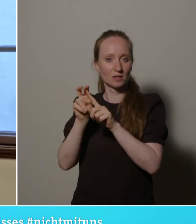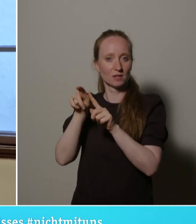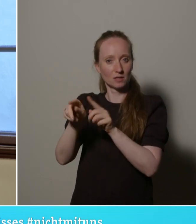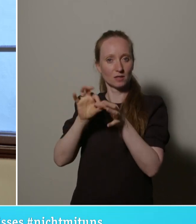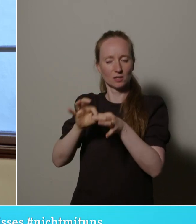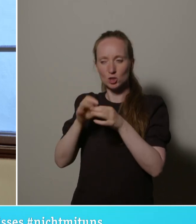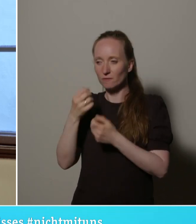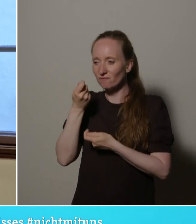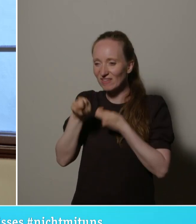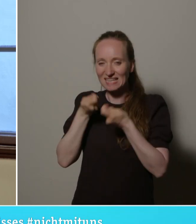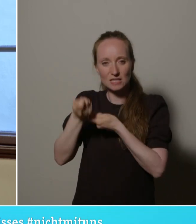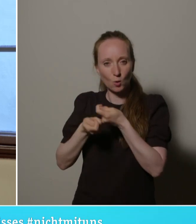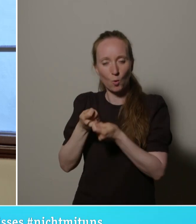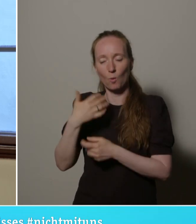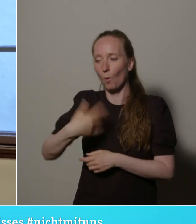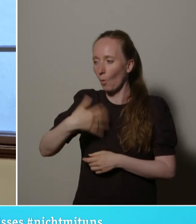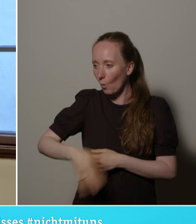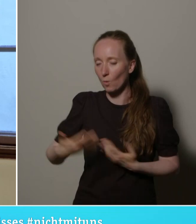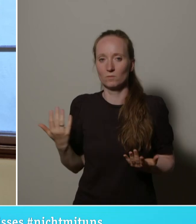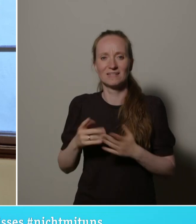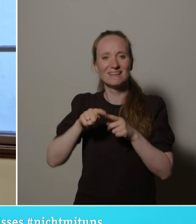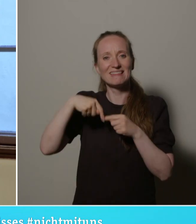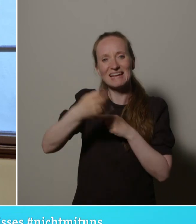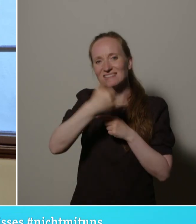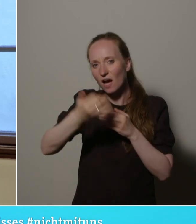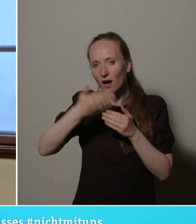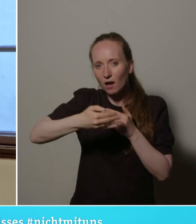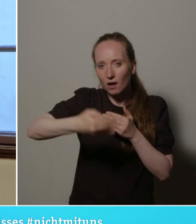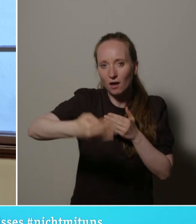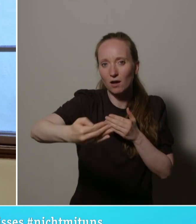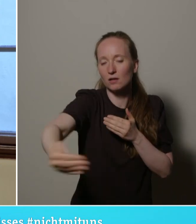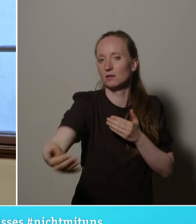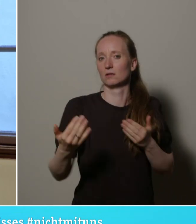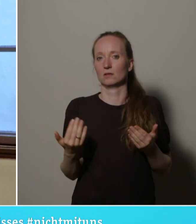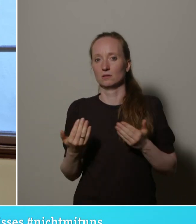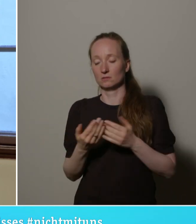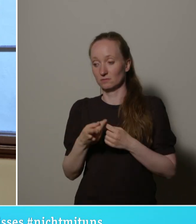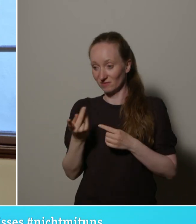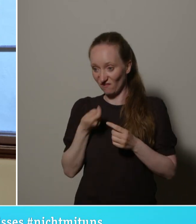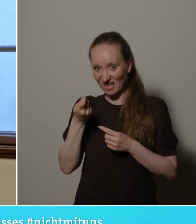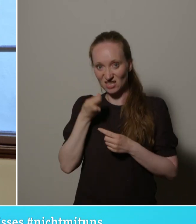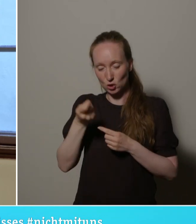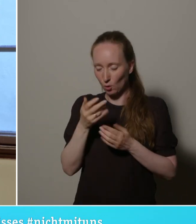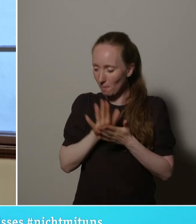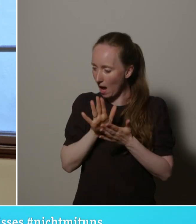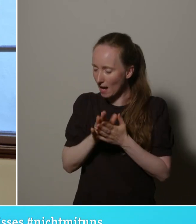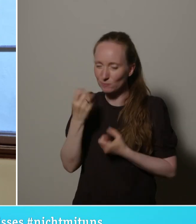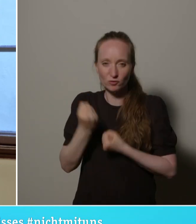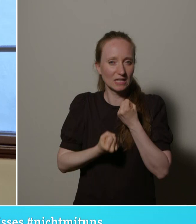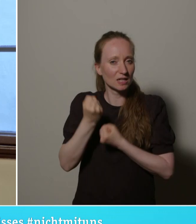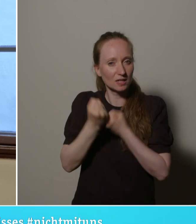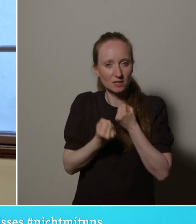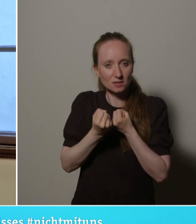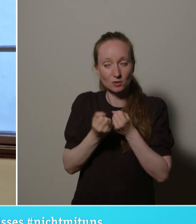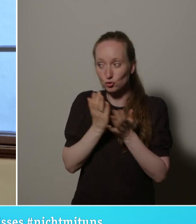im Gesamtverbund der Stadtwerke und der Stadt erhebliche Mühe machen wird, dass wir das durchfinanzieren können. Und